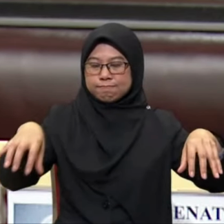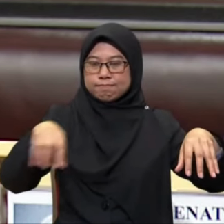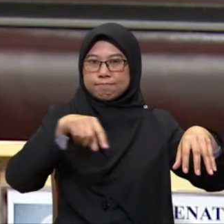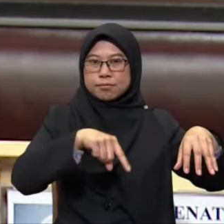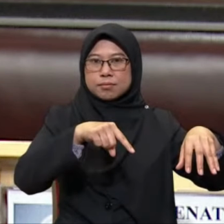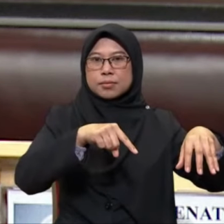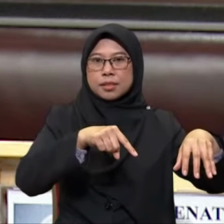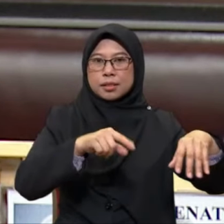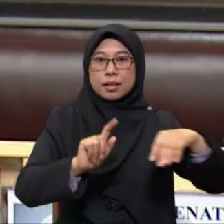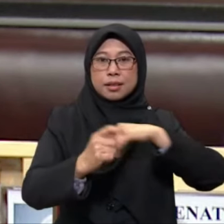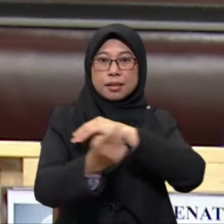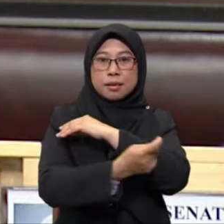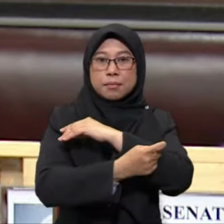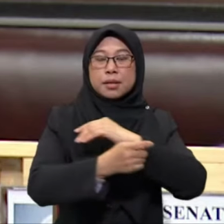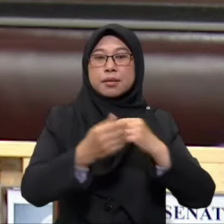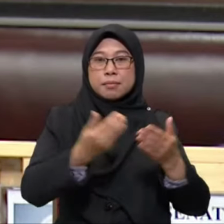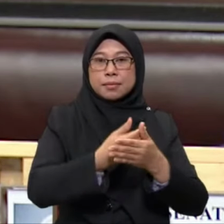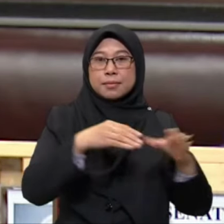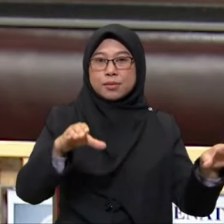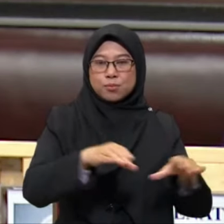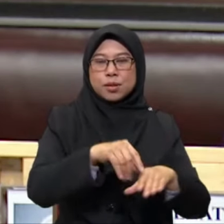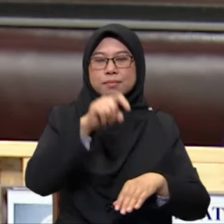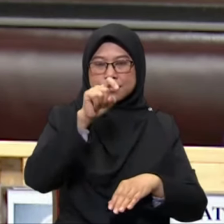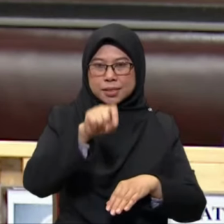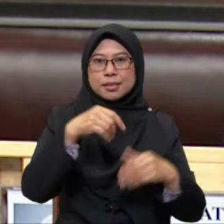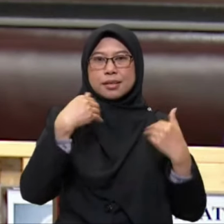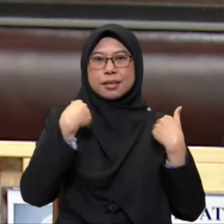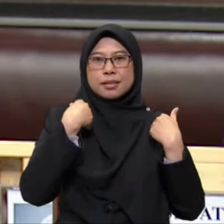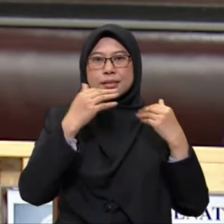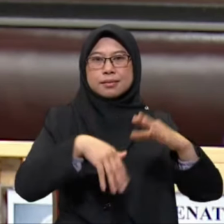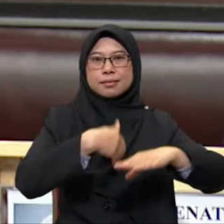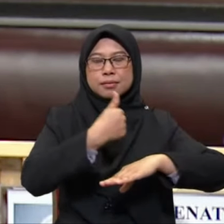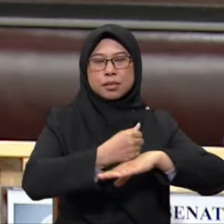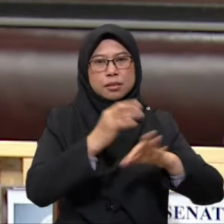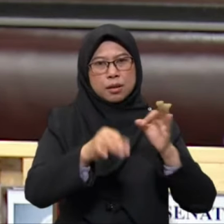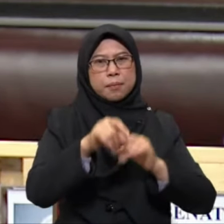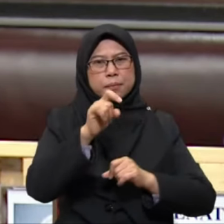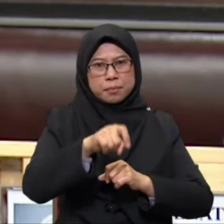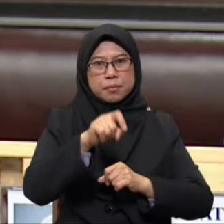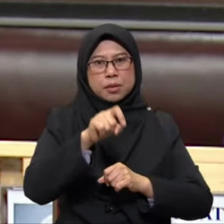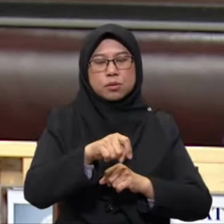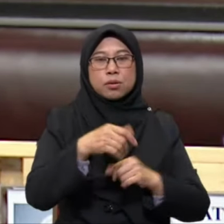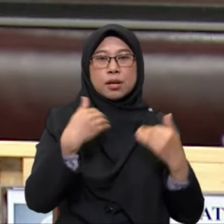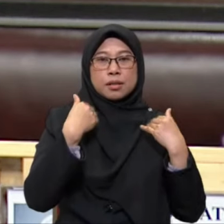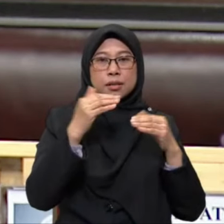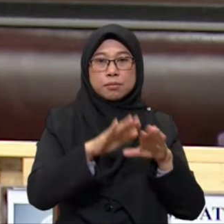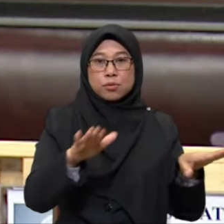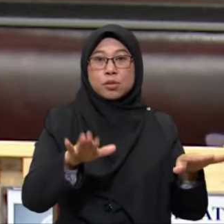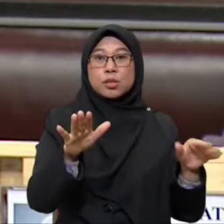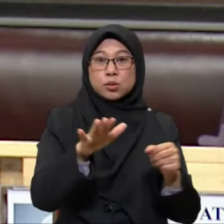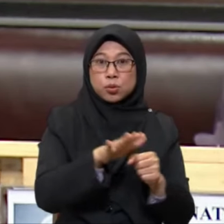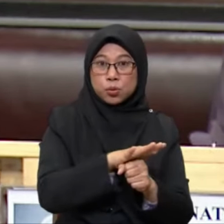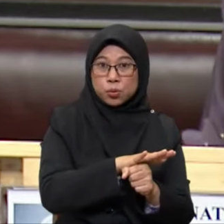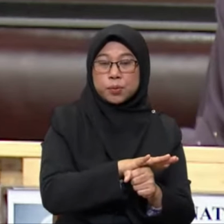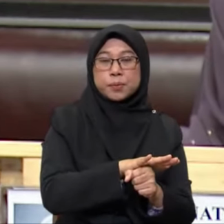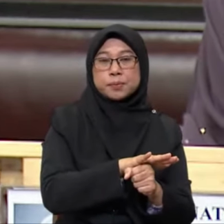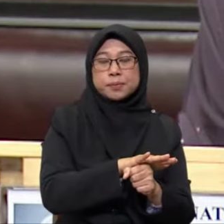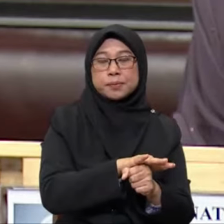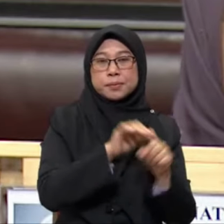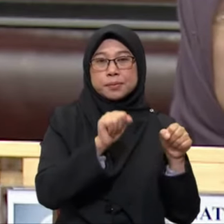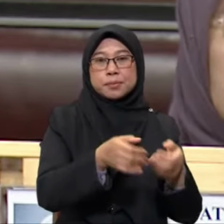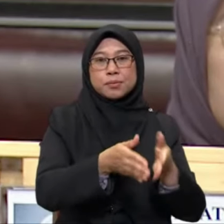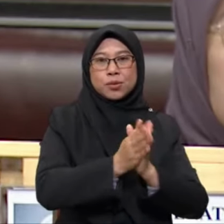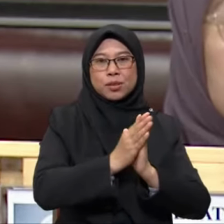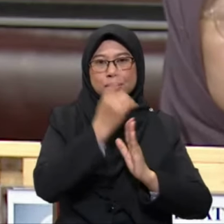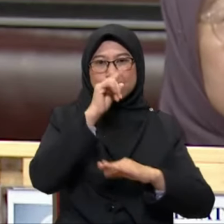yang dibangunkan, dan sekiranya ada keperluan dan ada murid yang mencukupi, boleh memohon